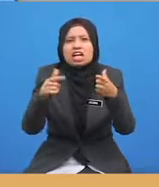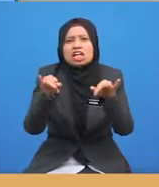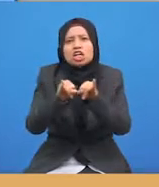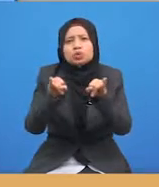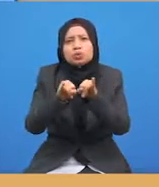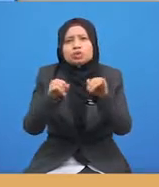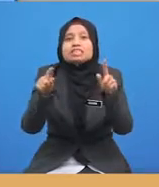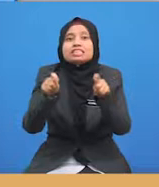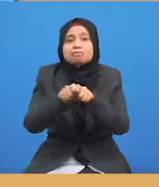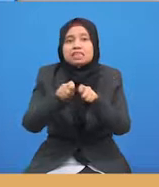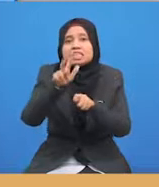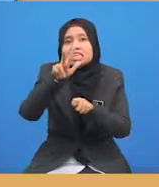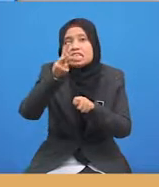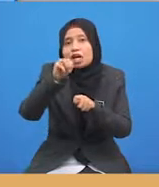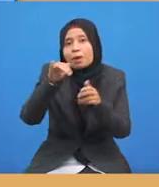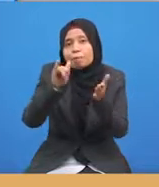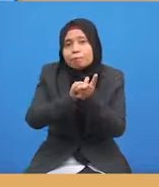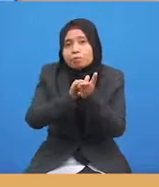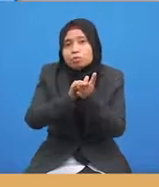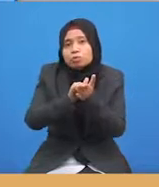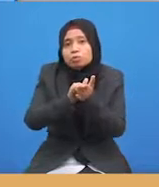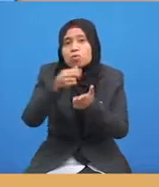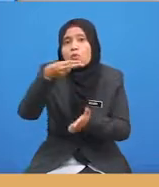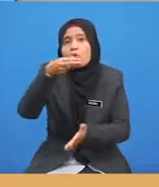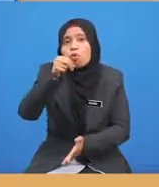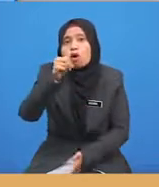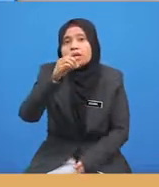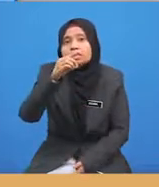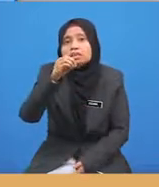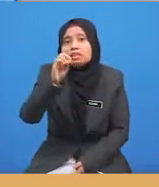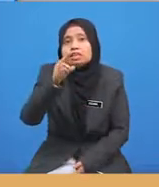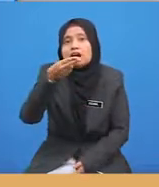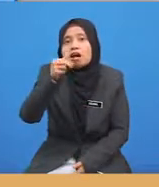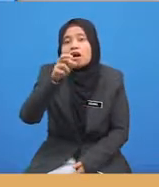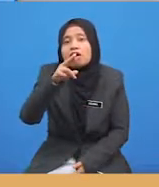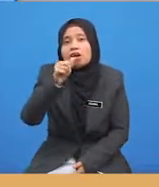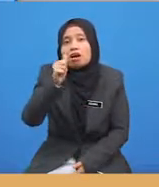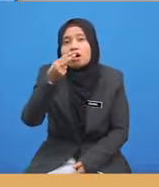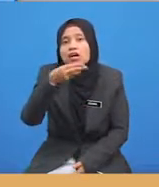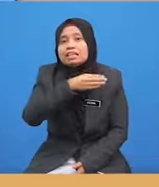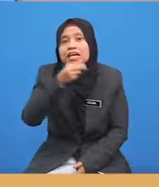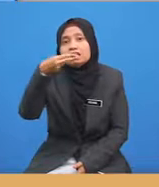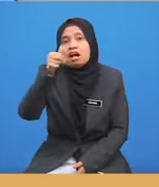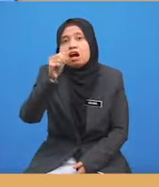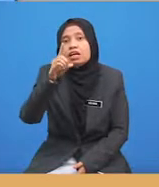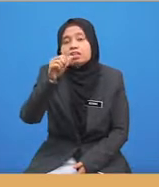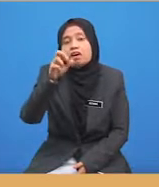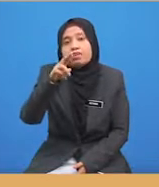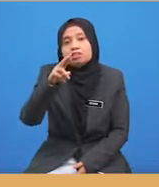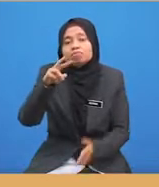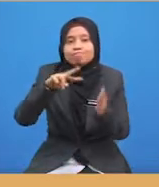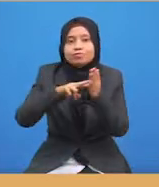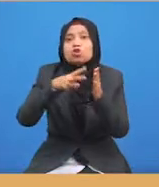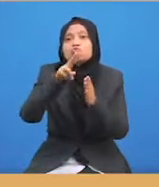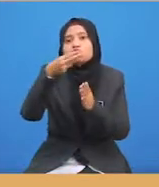sama seperti 3M tersebut, iaitu hadarah dan hadari. 2H.